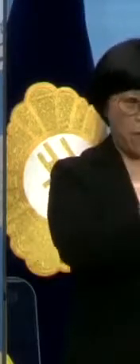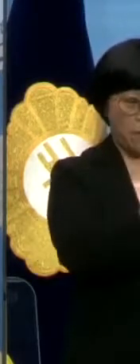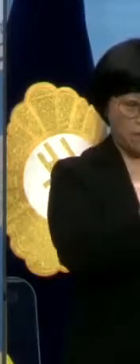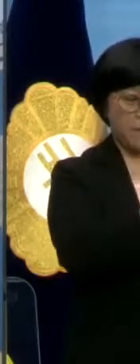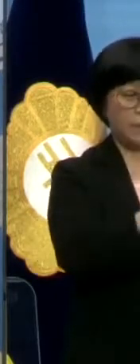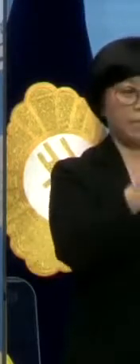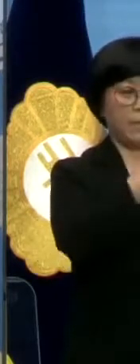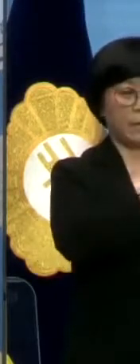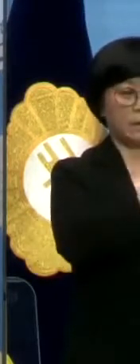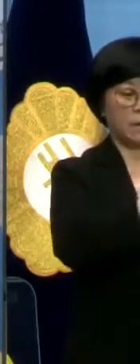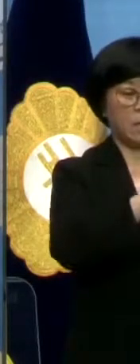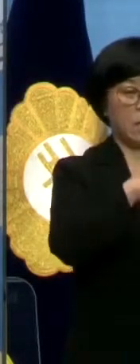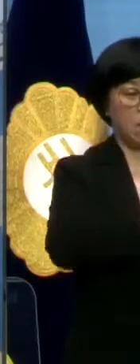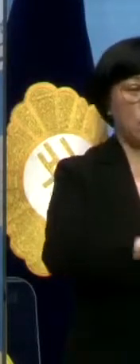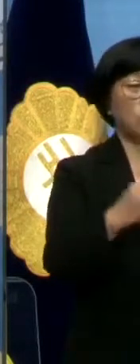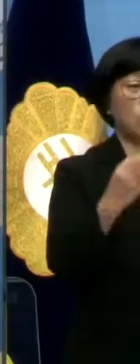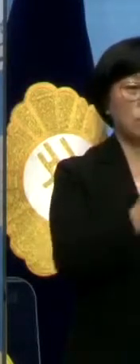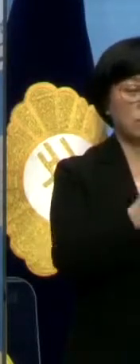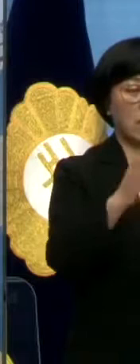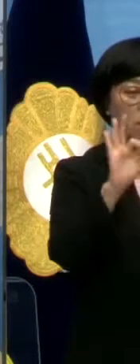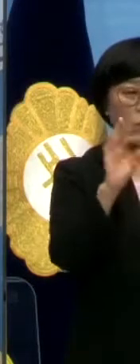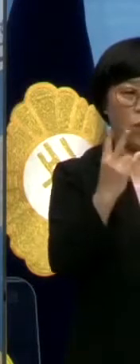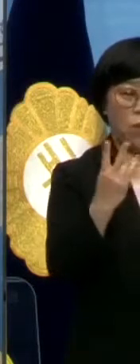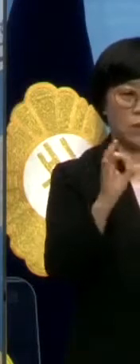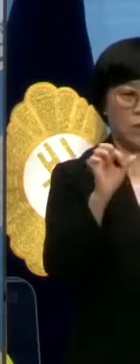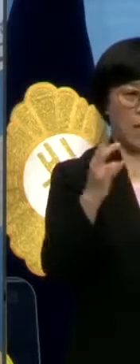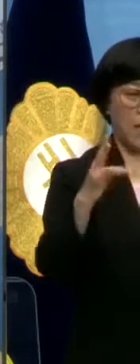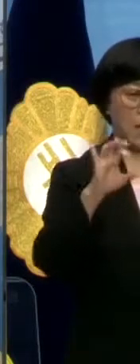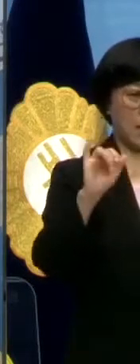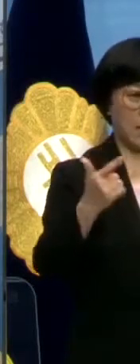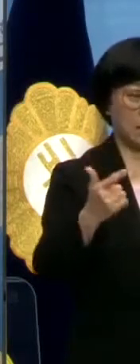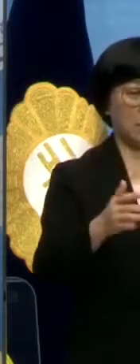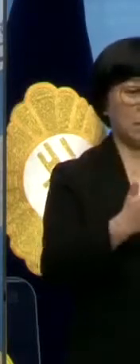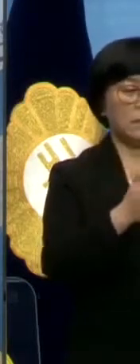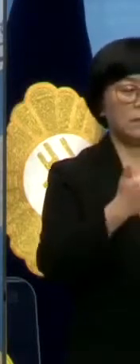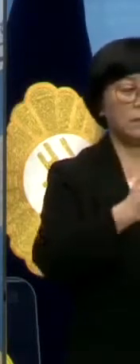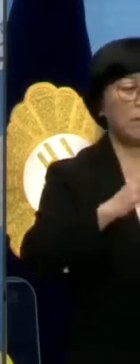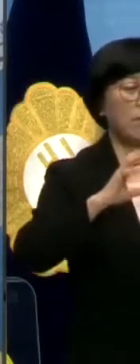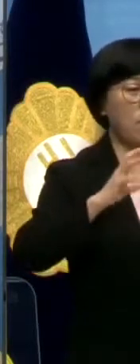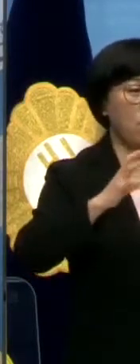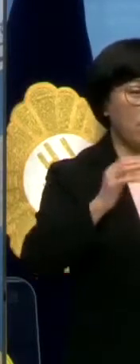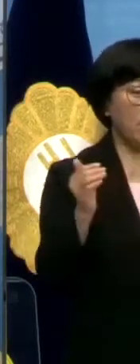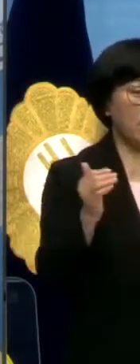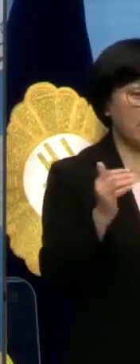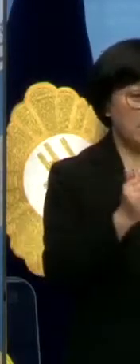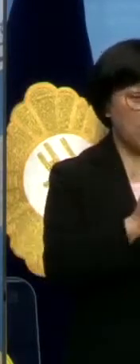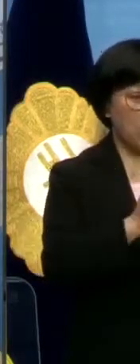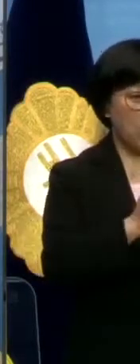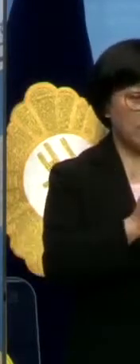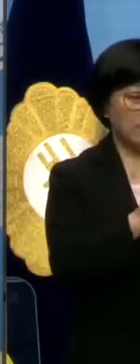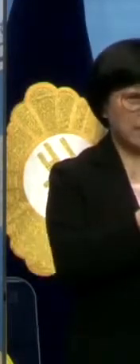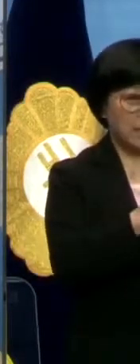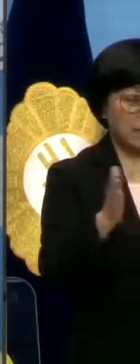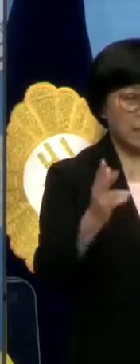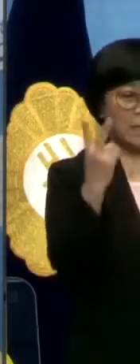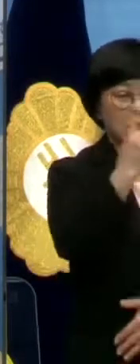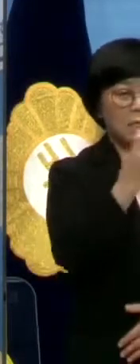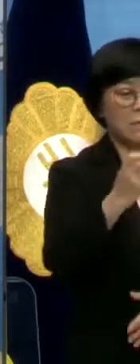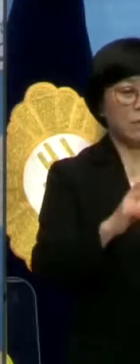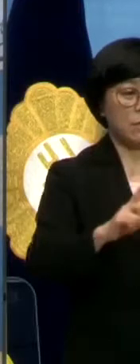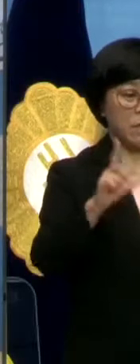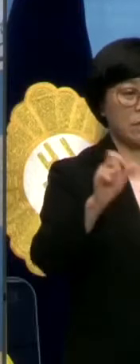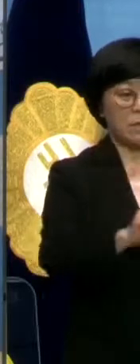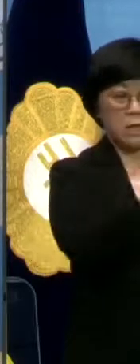안녕하세요. 기본소득당 용혜인 의원입니다. 필리버스터가 마감되고 필리버스터로 시작된